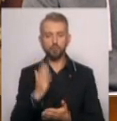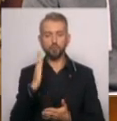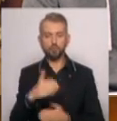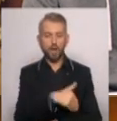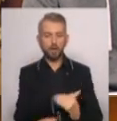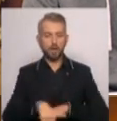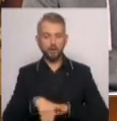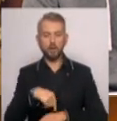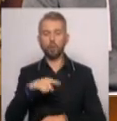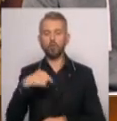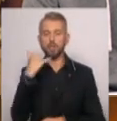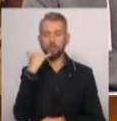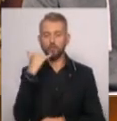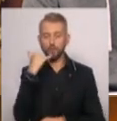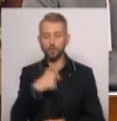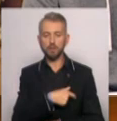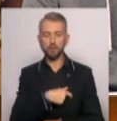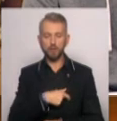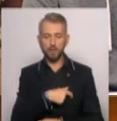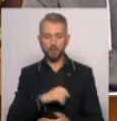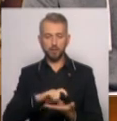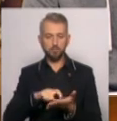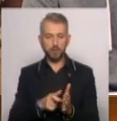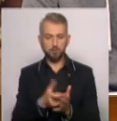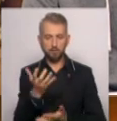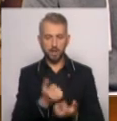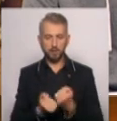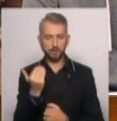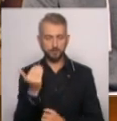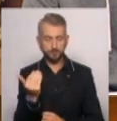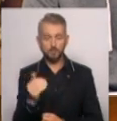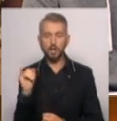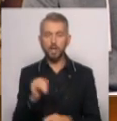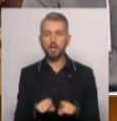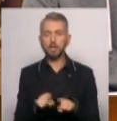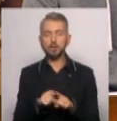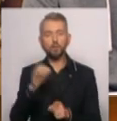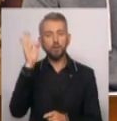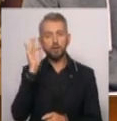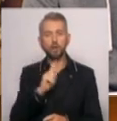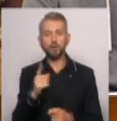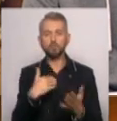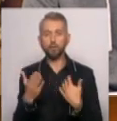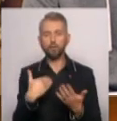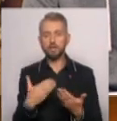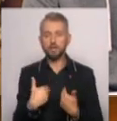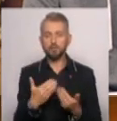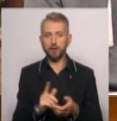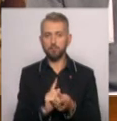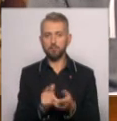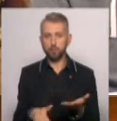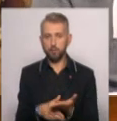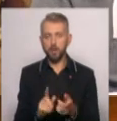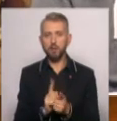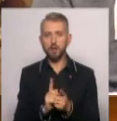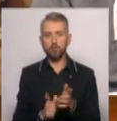депутатської приймальні, а також номер телефону депутатської приймальні пана Сергія Харчука. І так само нагадаю, що спілкуватись нам з вами допомагає